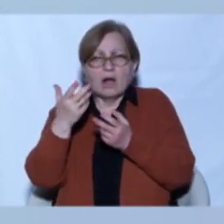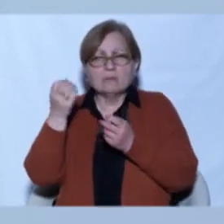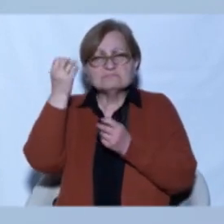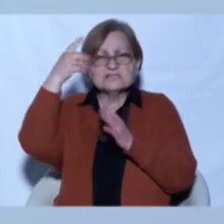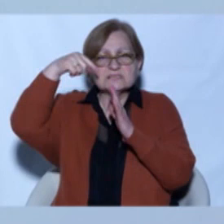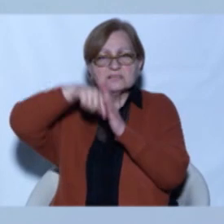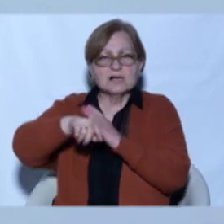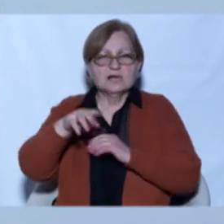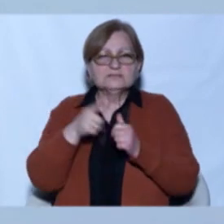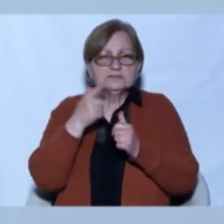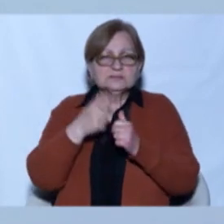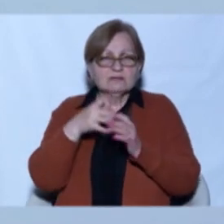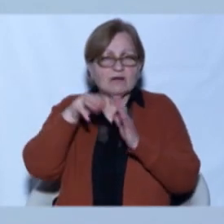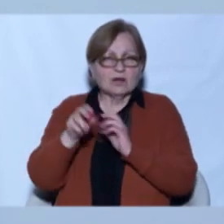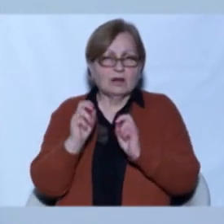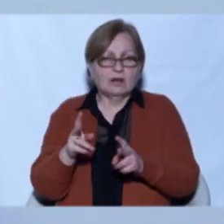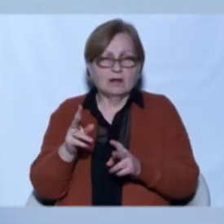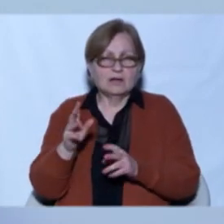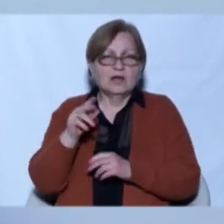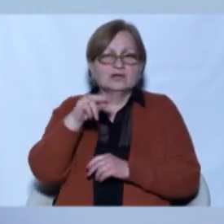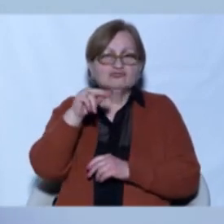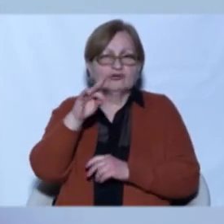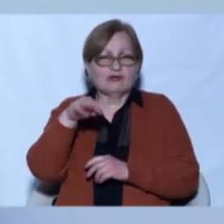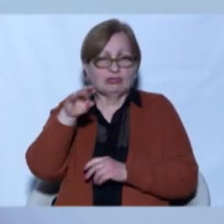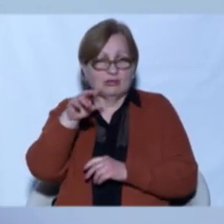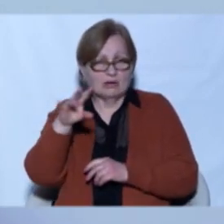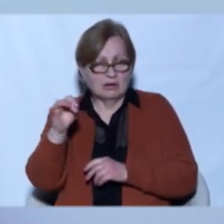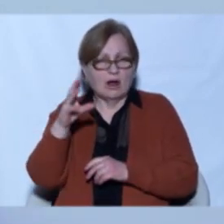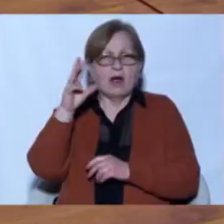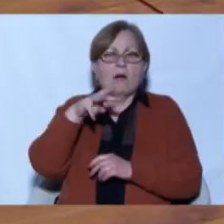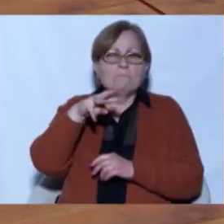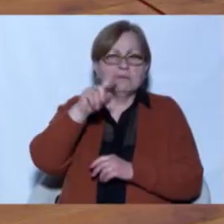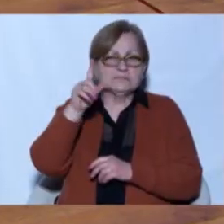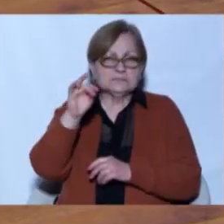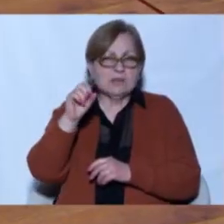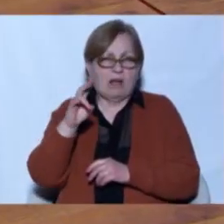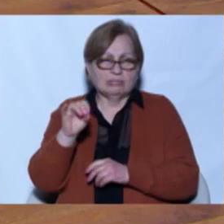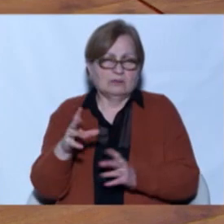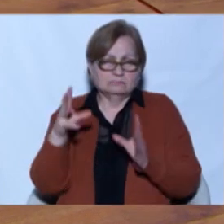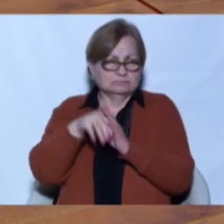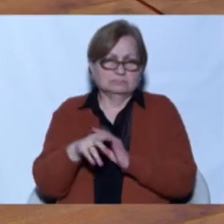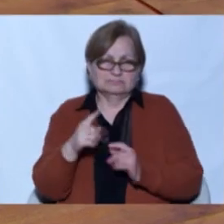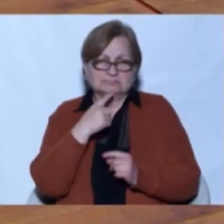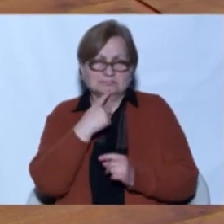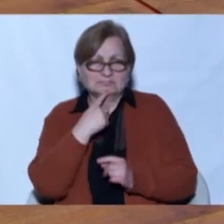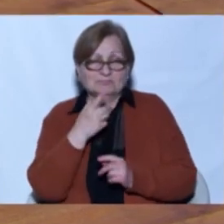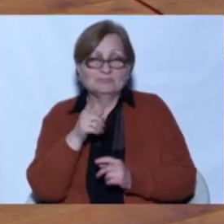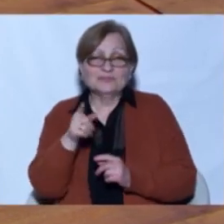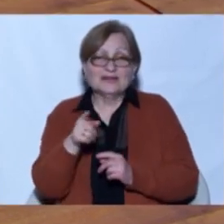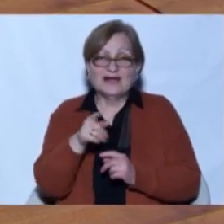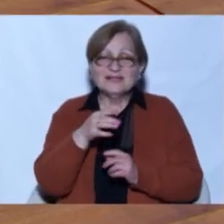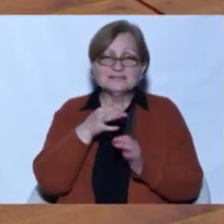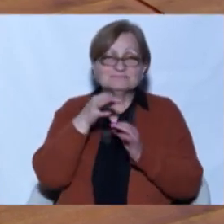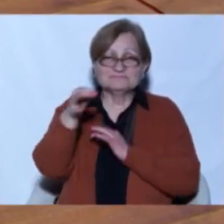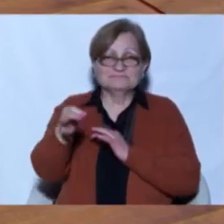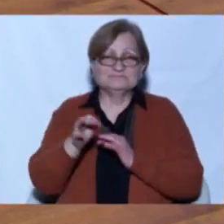შესაძლოა რაღაც არაჩვეულებრივს, განსაკუთრებულს გულისხმობდეს. ლეგენდა არ სცემს კითხვას